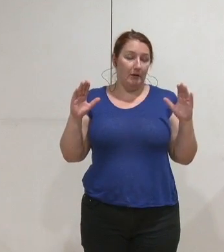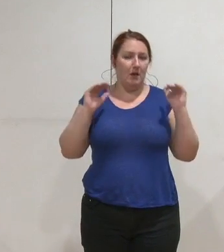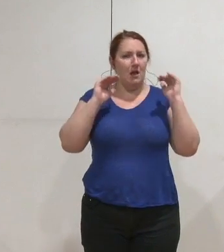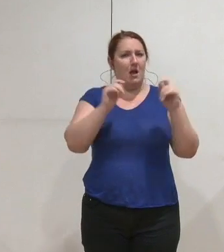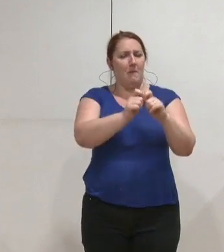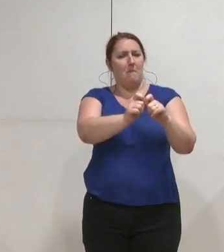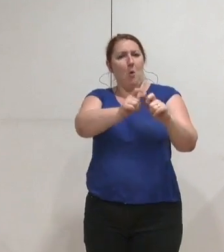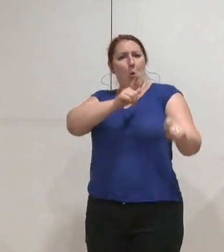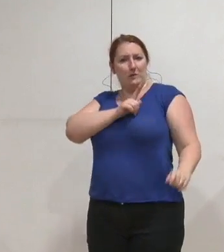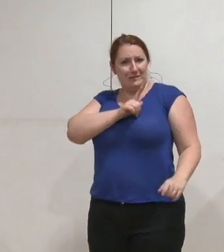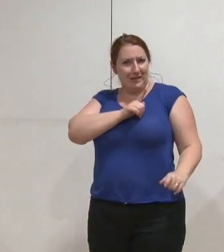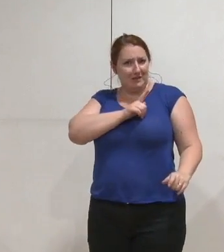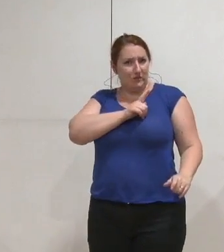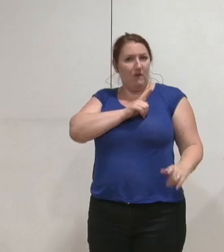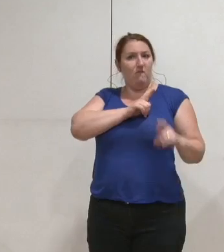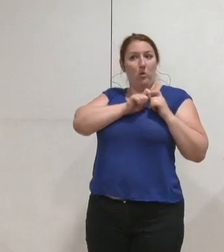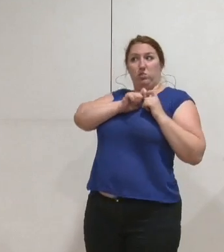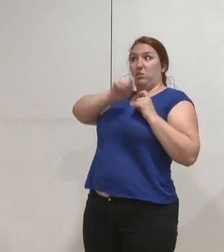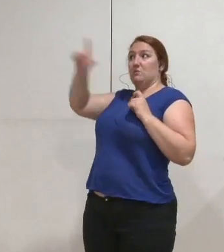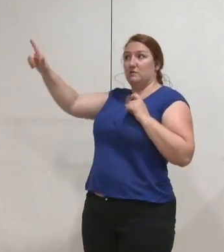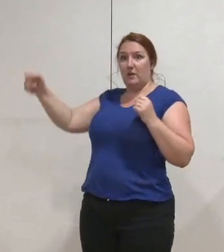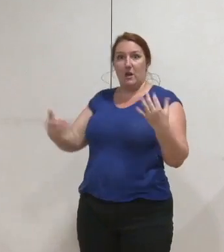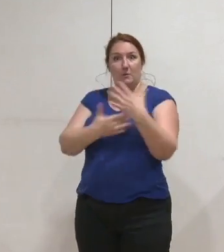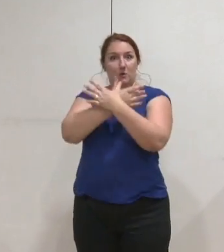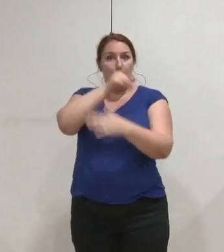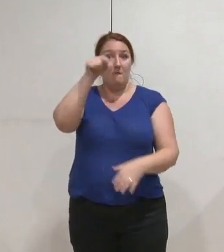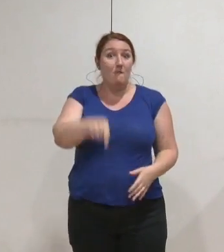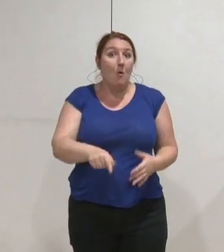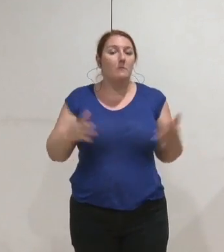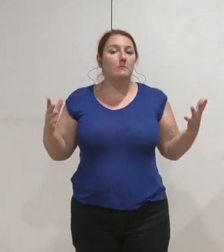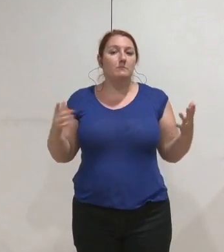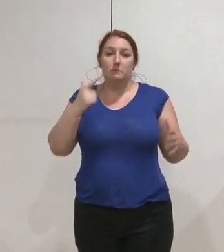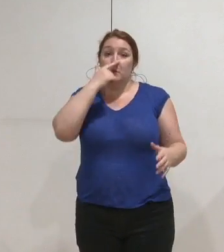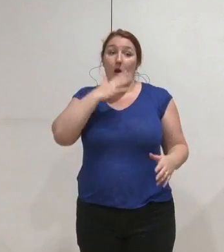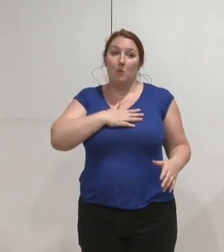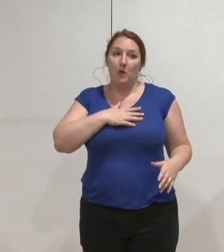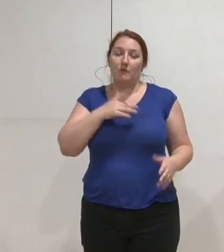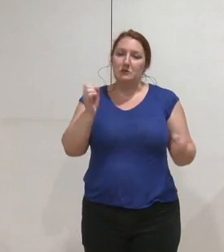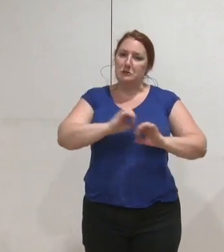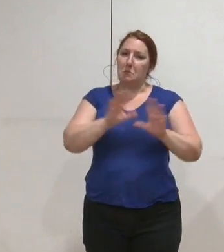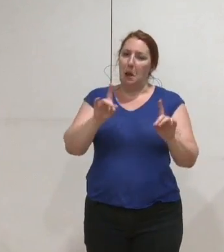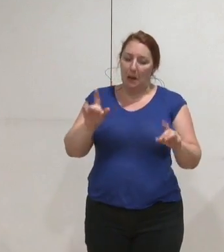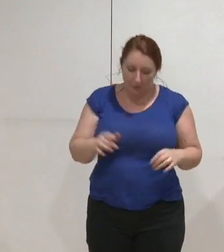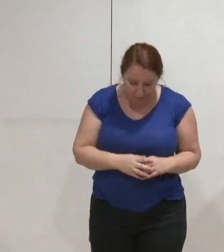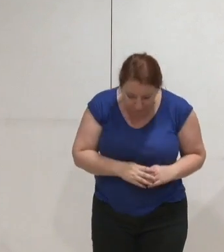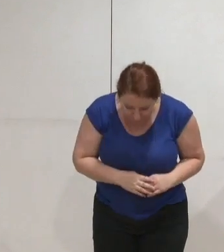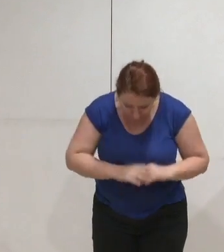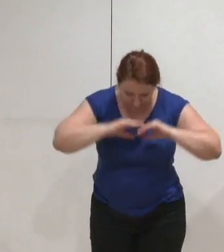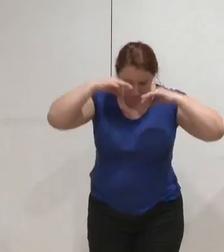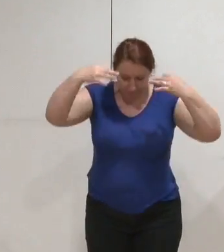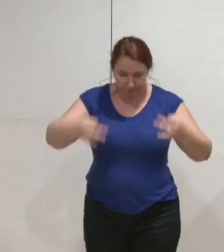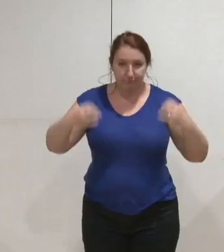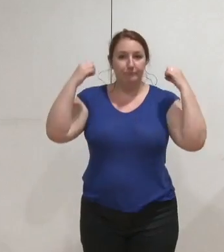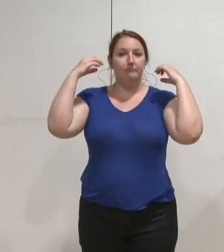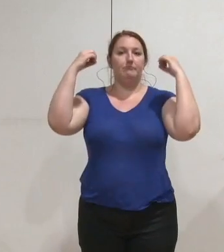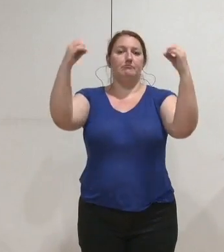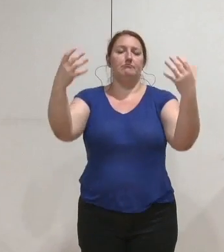ces recettes nous devrions les transférer à la Métro à mon avis c'est pas très clair alors budget lumière on en a parlé ça fait quand